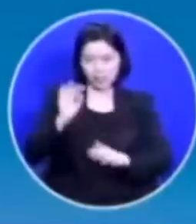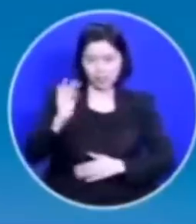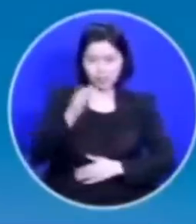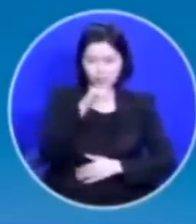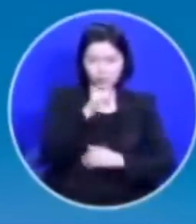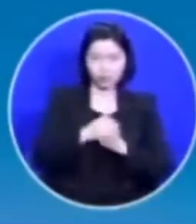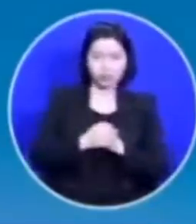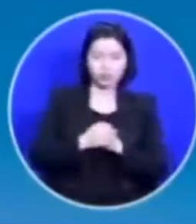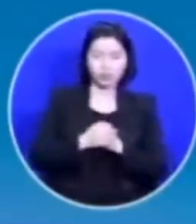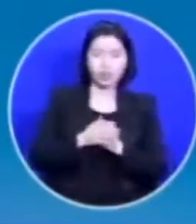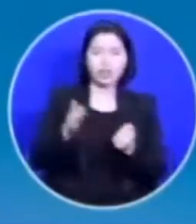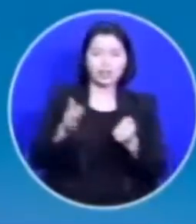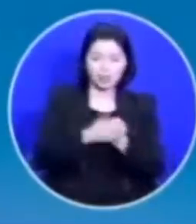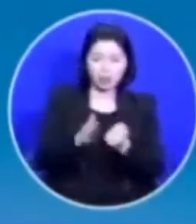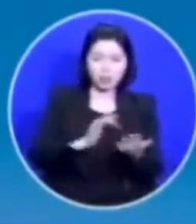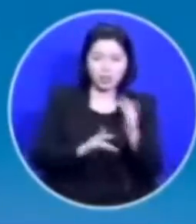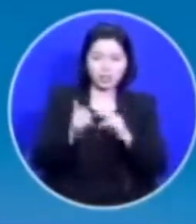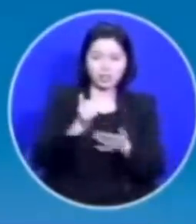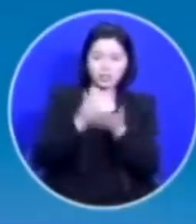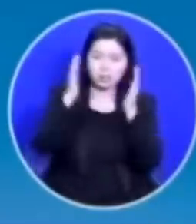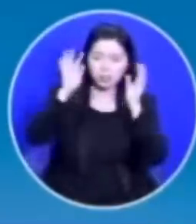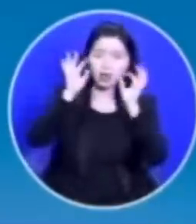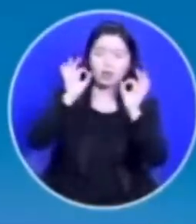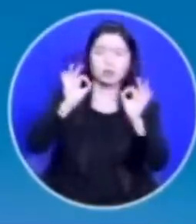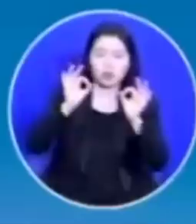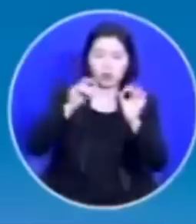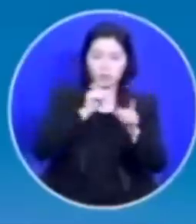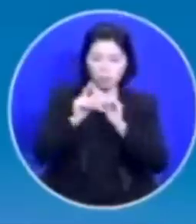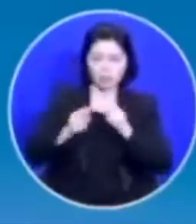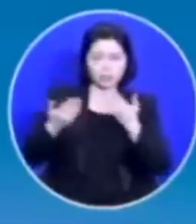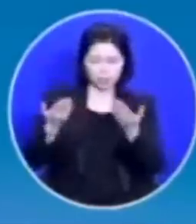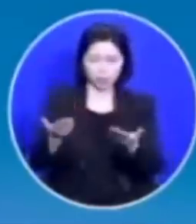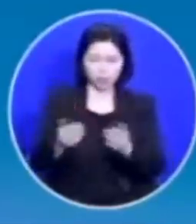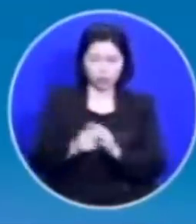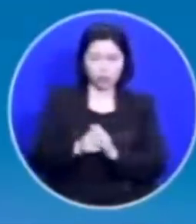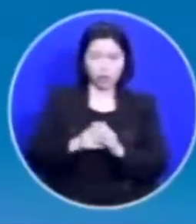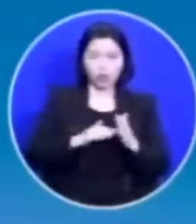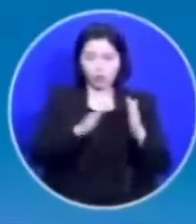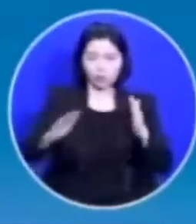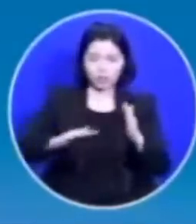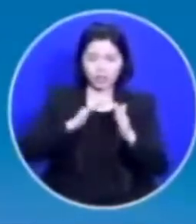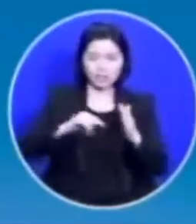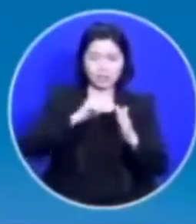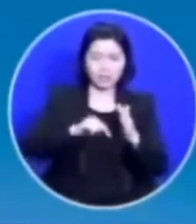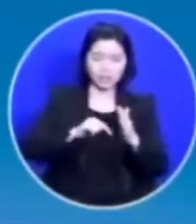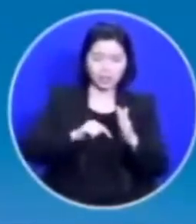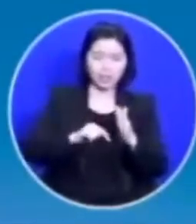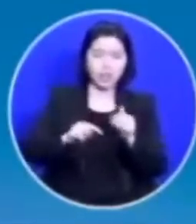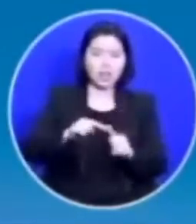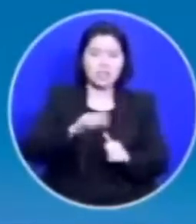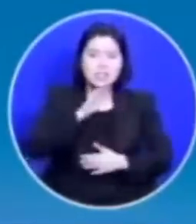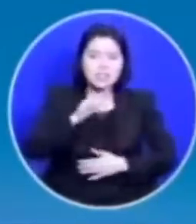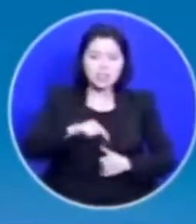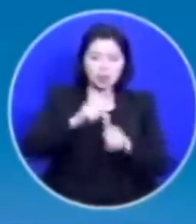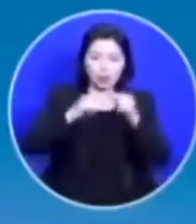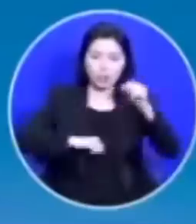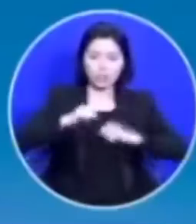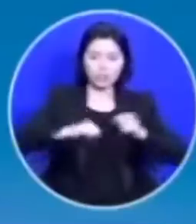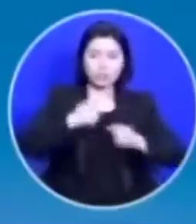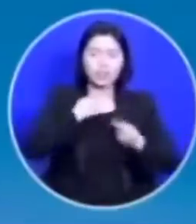그래서 예수님을 바라보라 고 하는 겁니다 우리가 우리의 가정 안에 진정한 구원의 역사를 경험하며 면